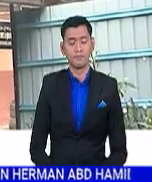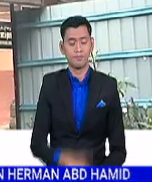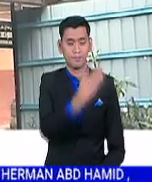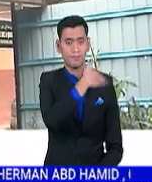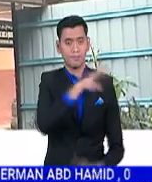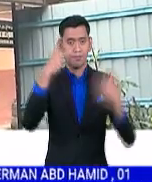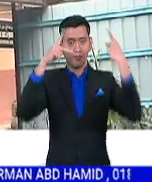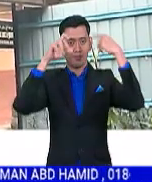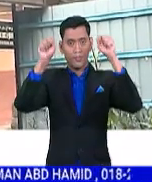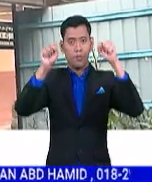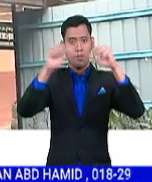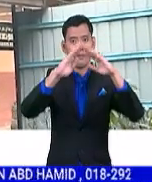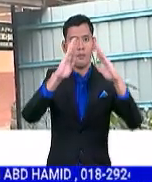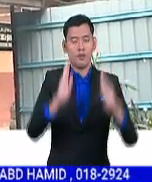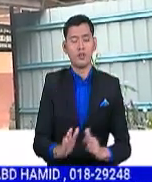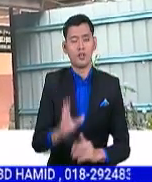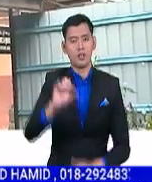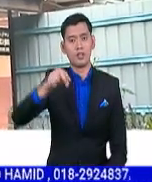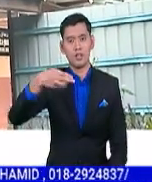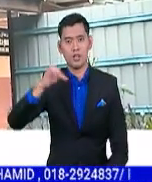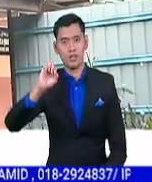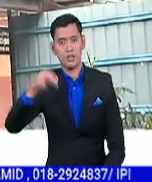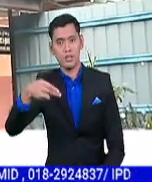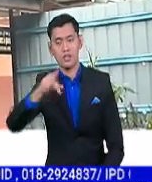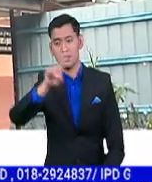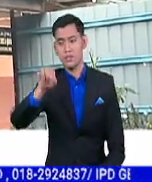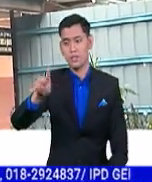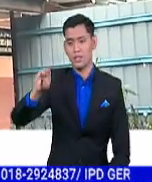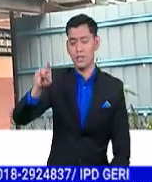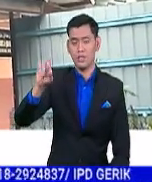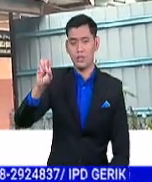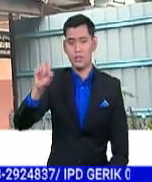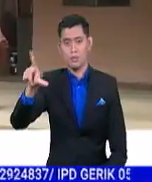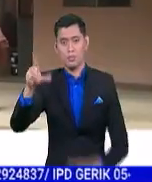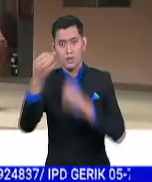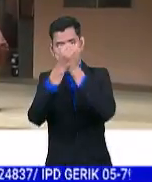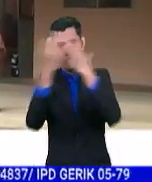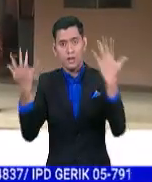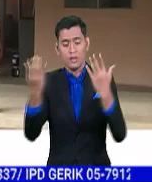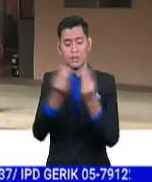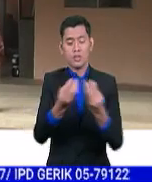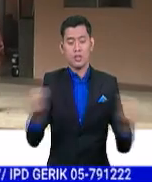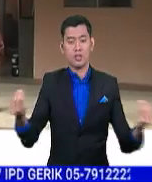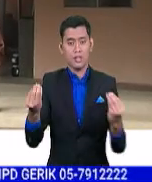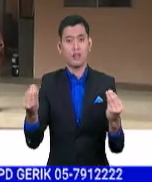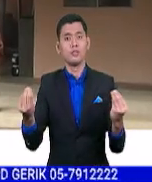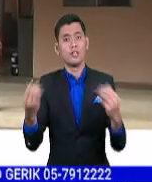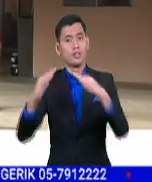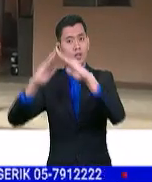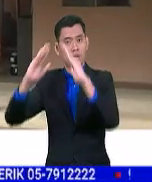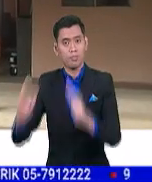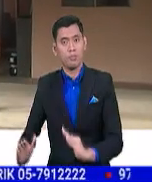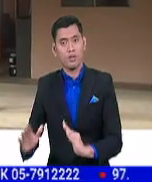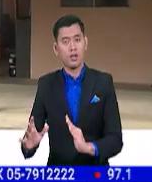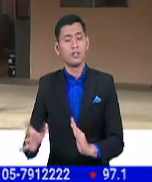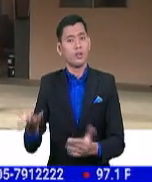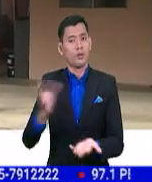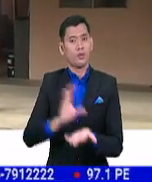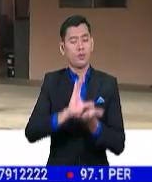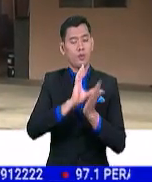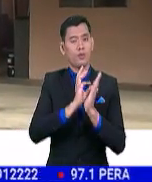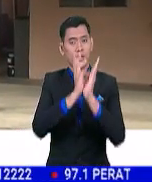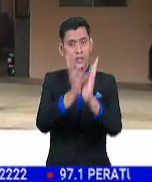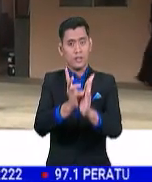Bekas pengerusi Pondok Darul Syahadah, Zainul Anwar Abdullah mendakwa tanah dan premis pondok berkenaan diwakafkan oleh pemilik